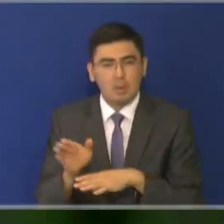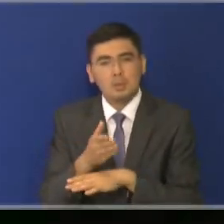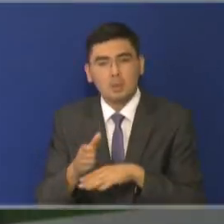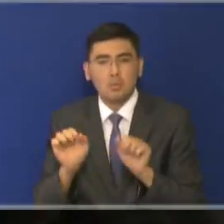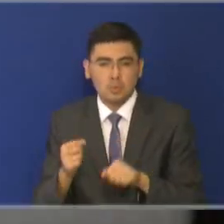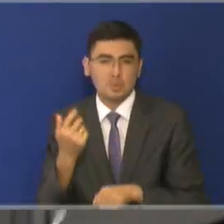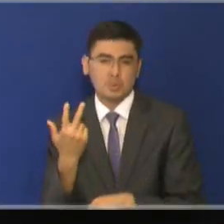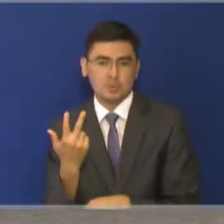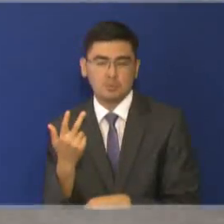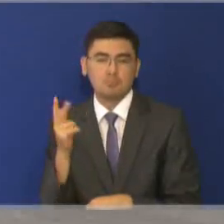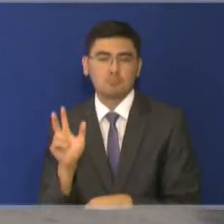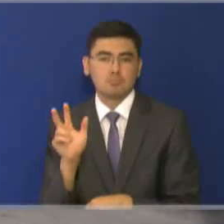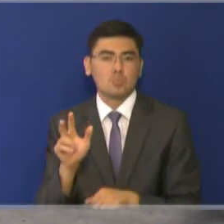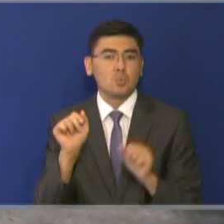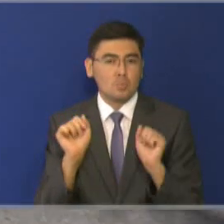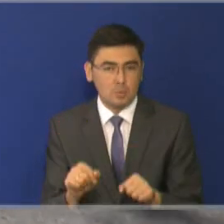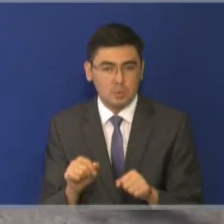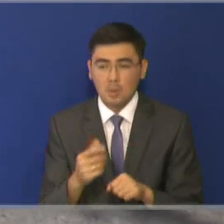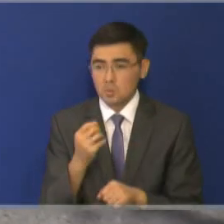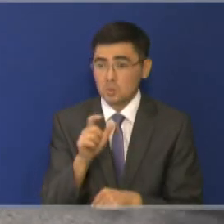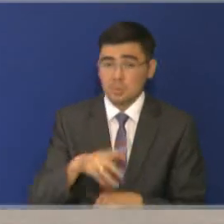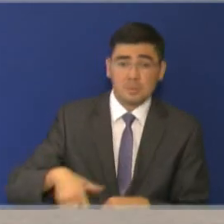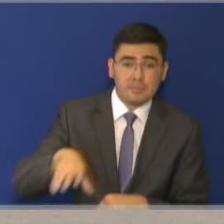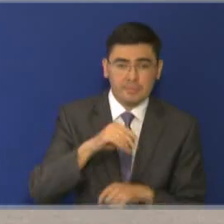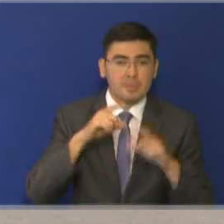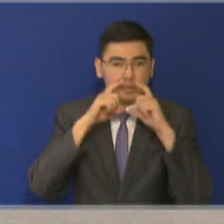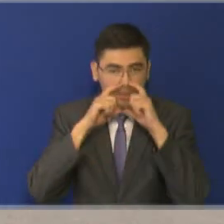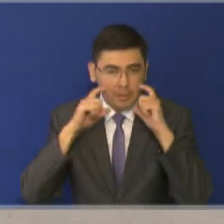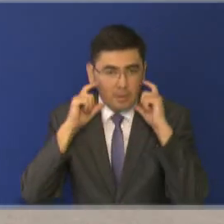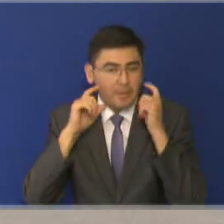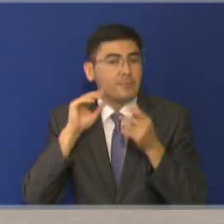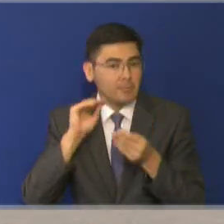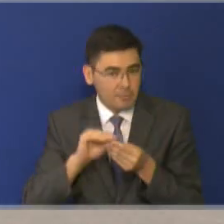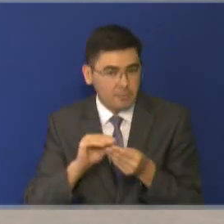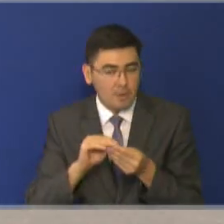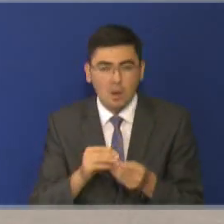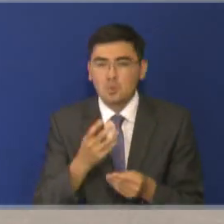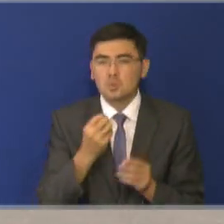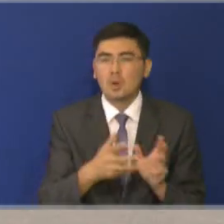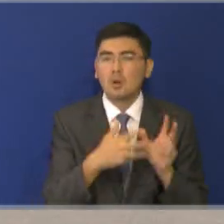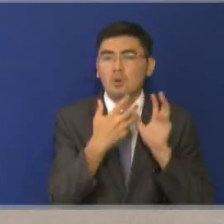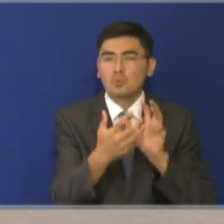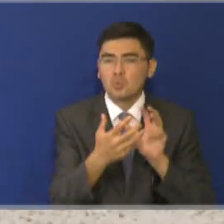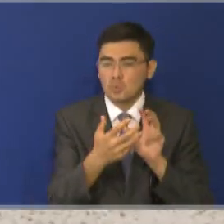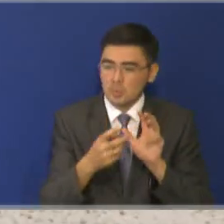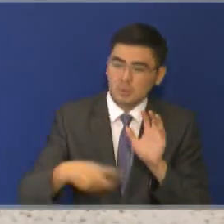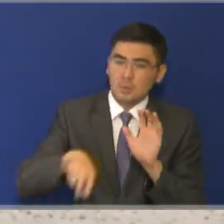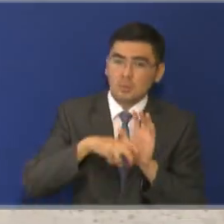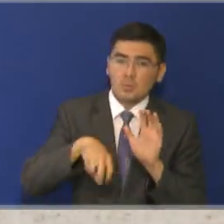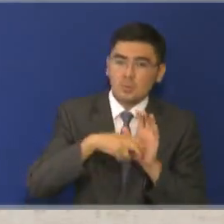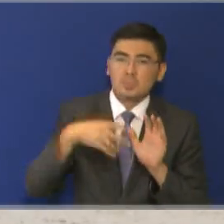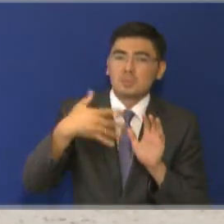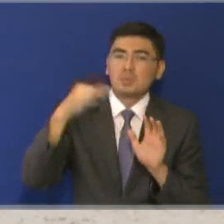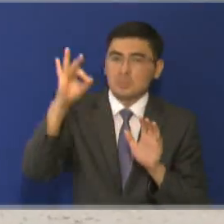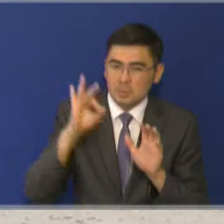беріледі. Қоғамдық көліктердің бетперде тағу ережесін ұстанып, санитарлық нормаларға сай 50%-дан көп адам отырғызбай жұмыс істеуіне рұқсат